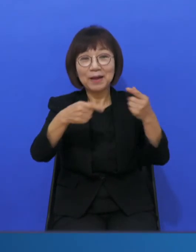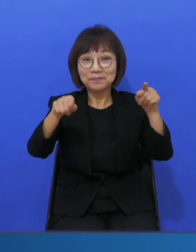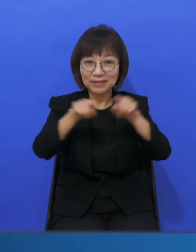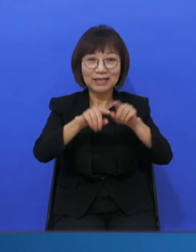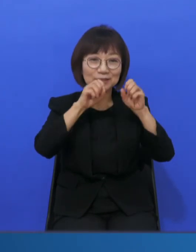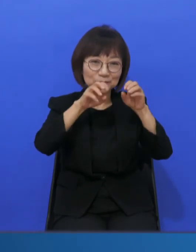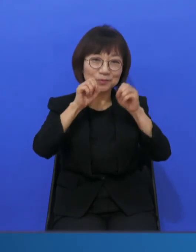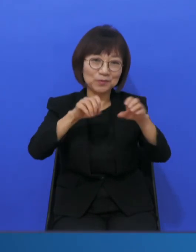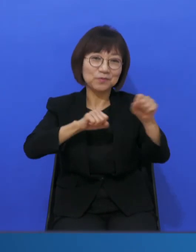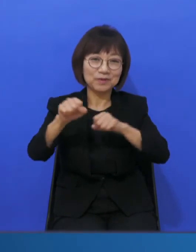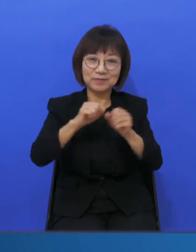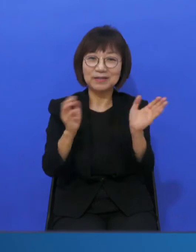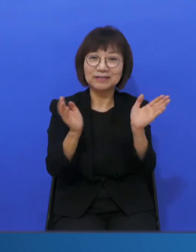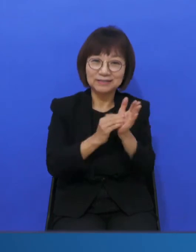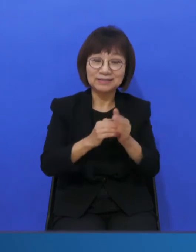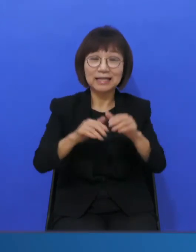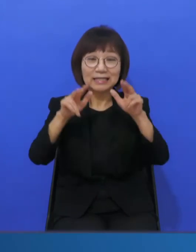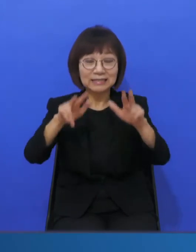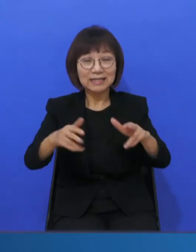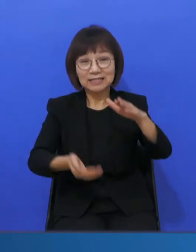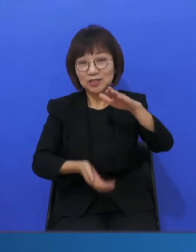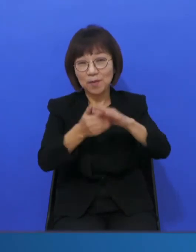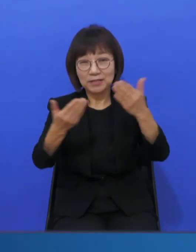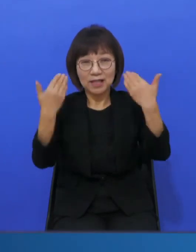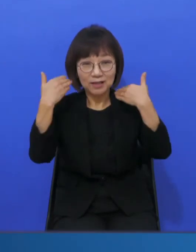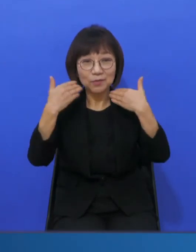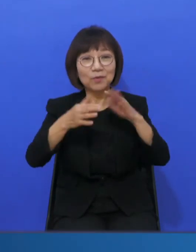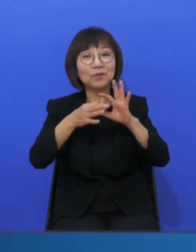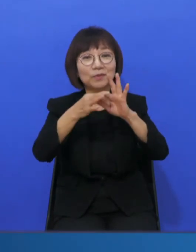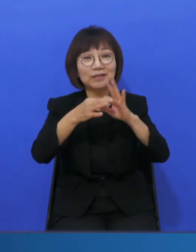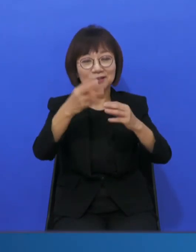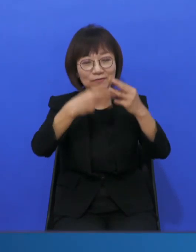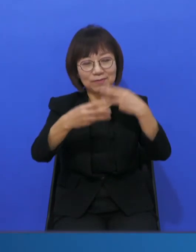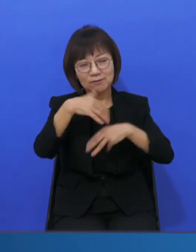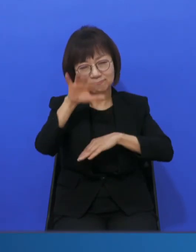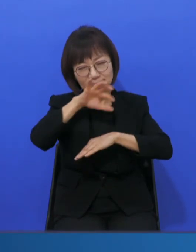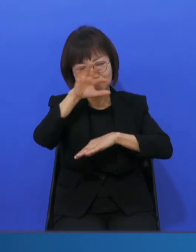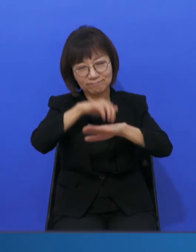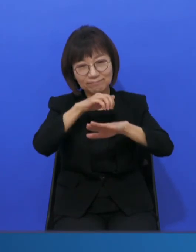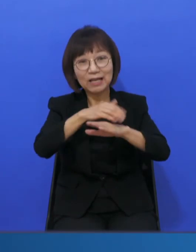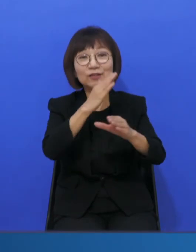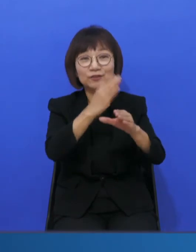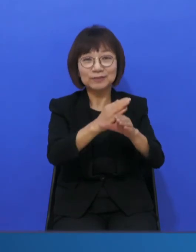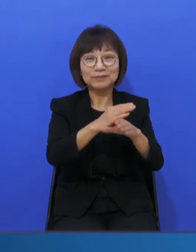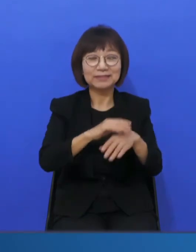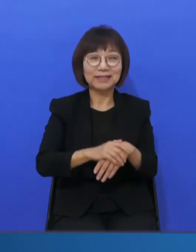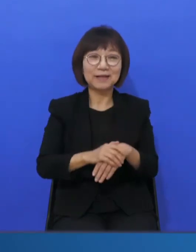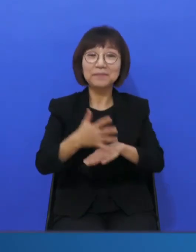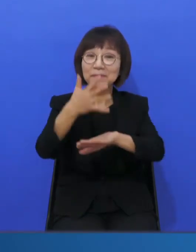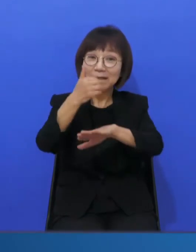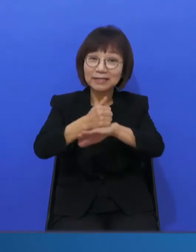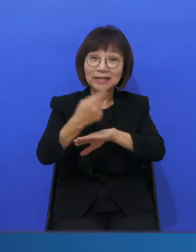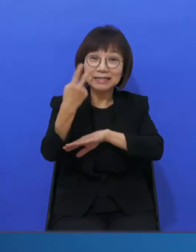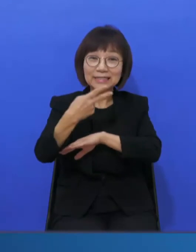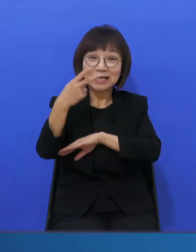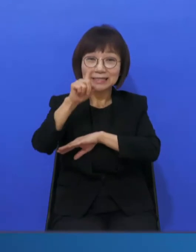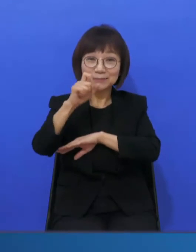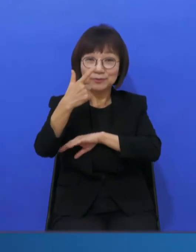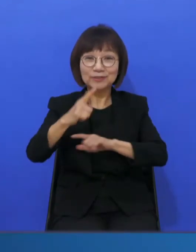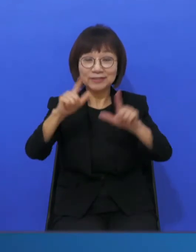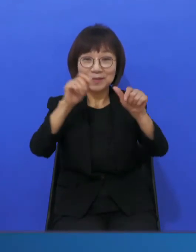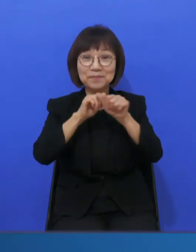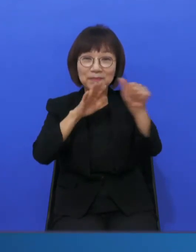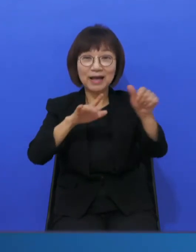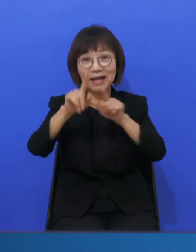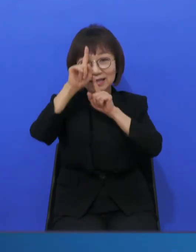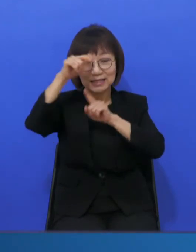캠프를 진행하셨습니다. 현재는 서밋스쿨을 통해 렘넌트 훈련을 하고 계십니다. 마지막으로 2016년